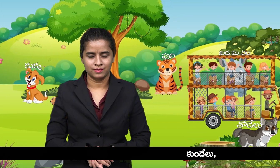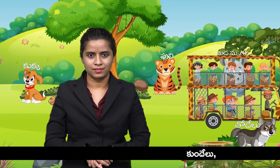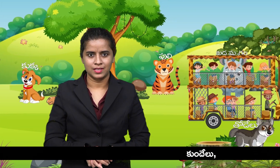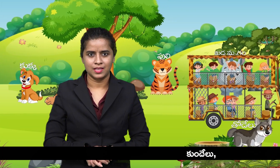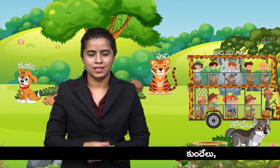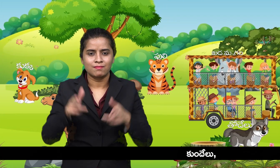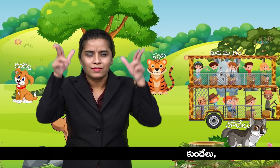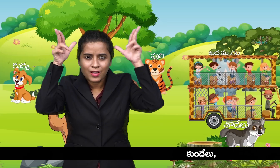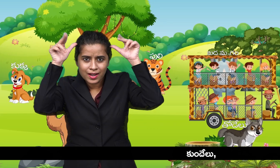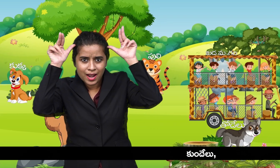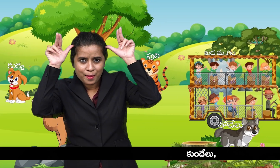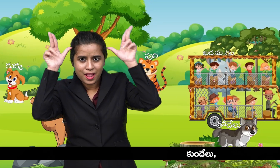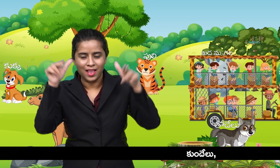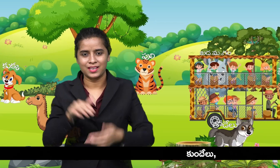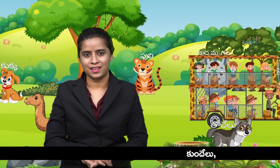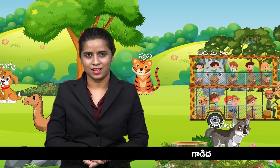కుందేలు,